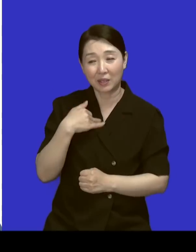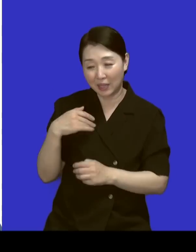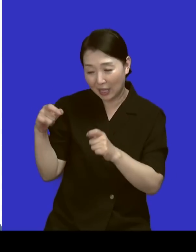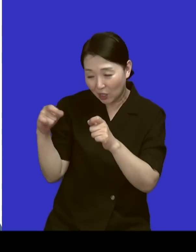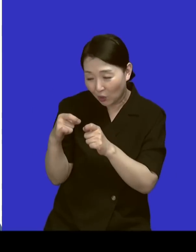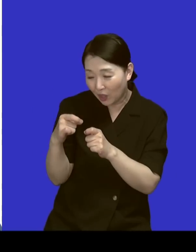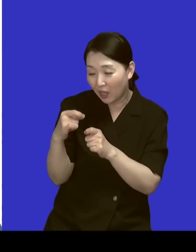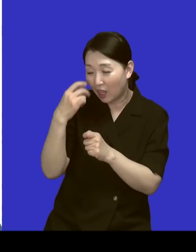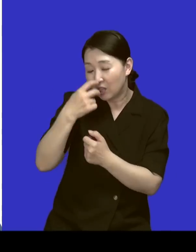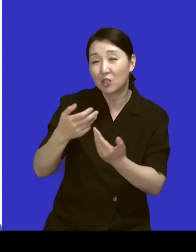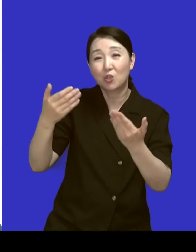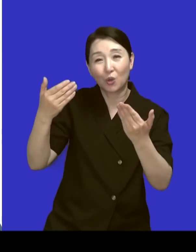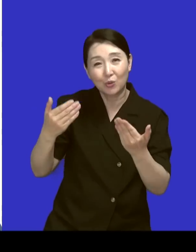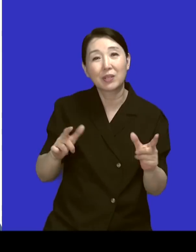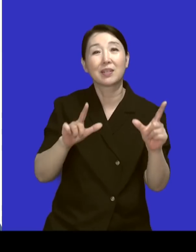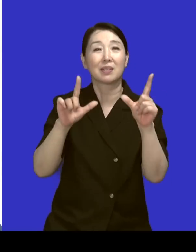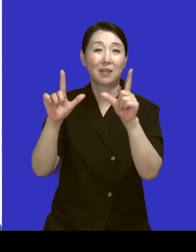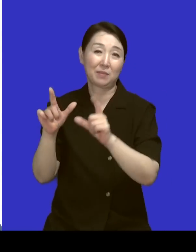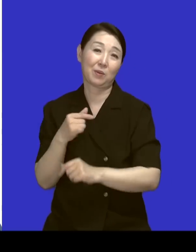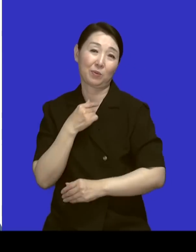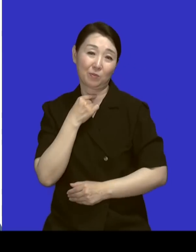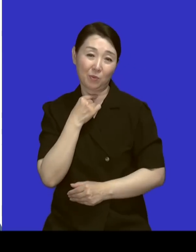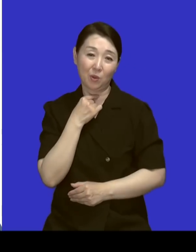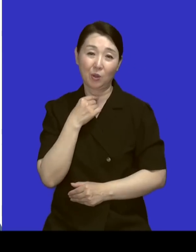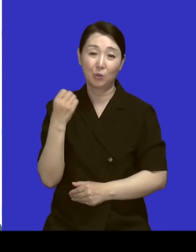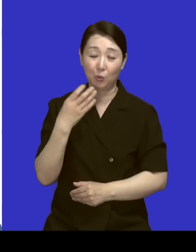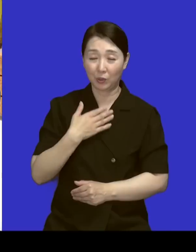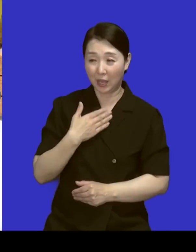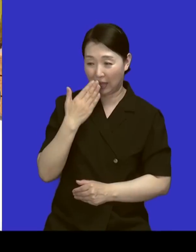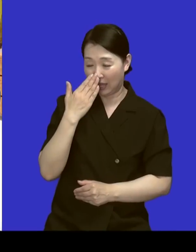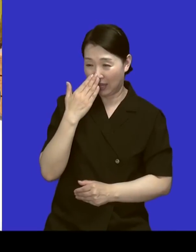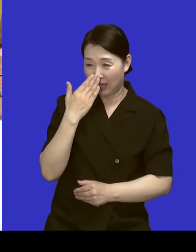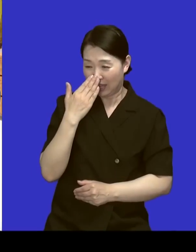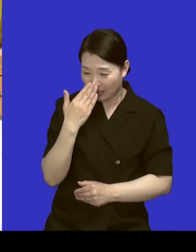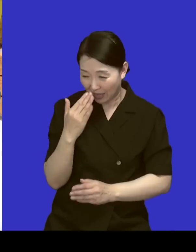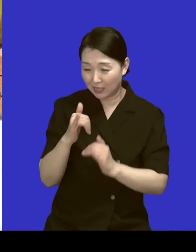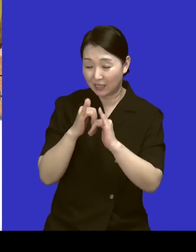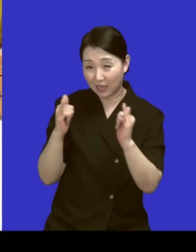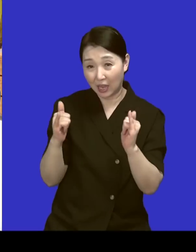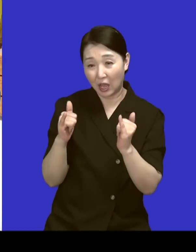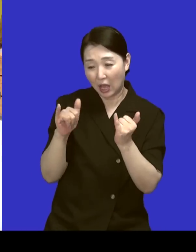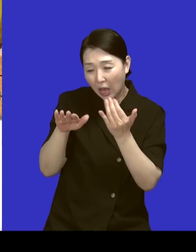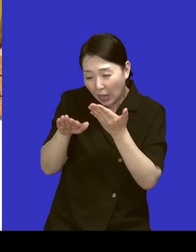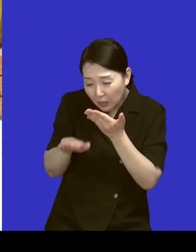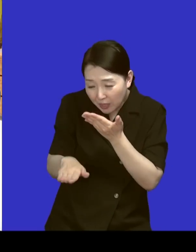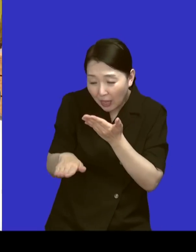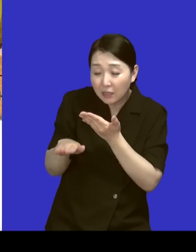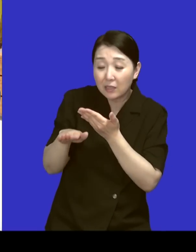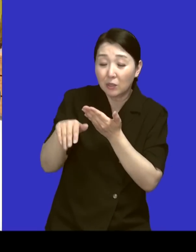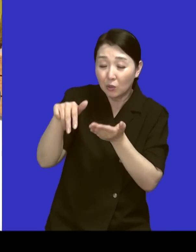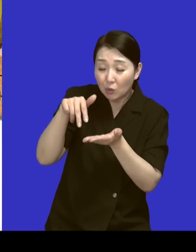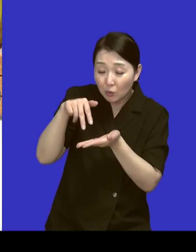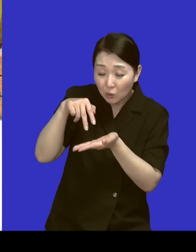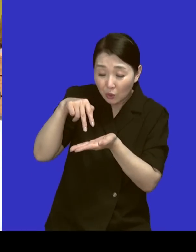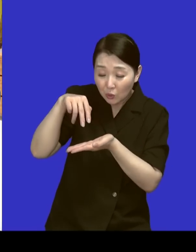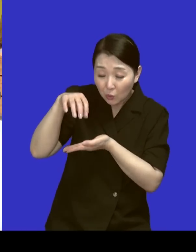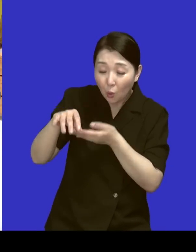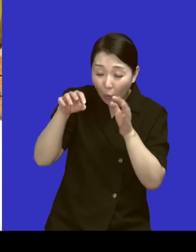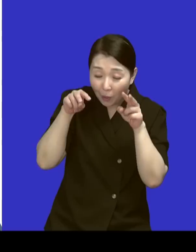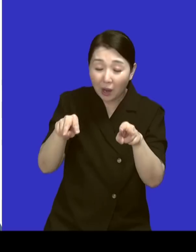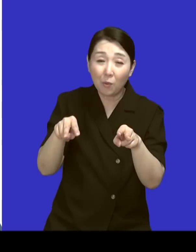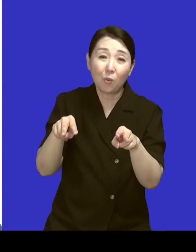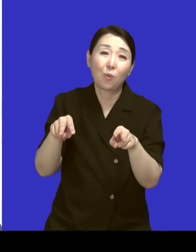지켜주고 이런 삶을 살면서 저도 낮은 자로서 더 낮은 곳을 바라보고 정말 가치 있는 일을 하면서 살아가는